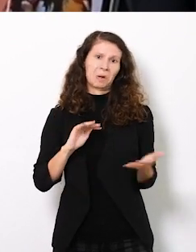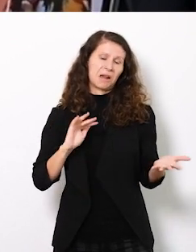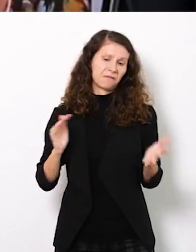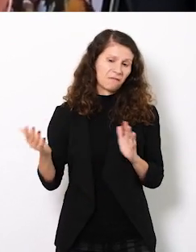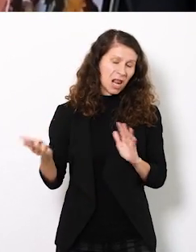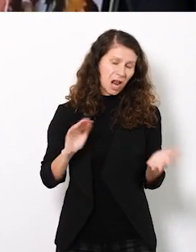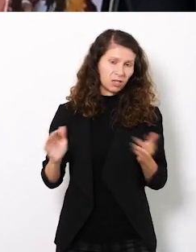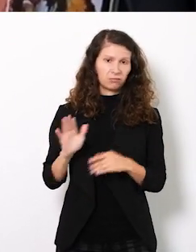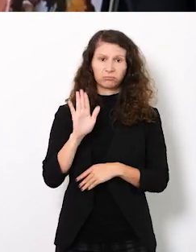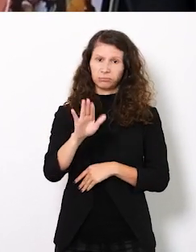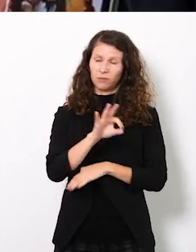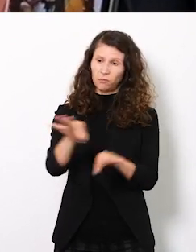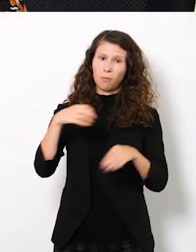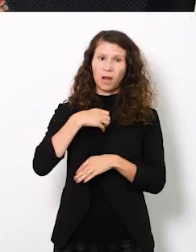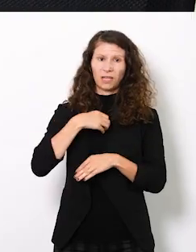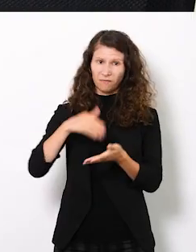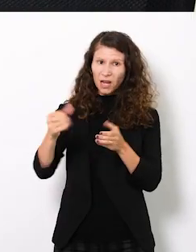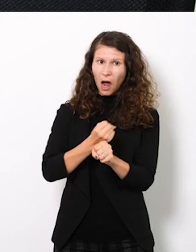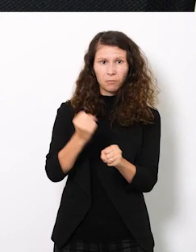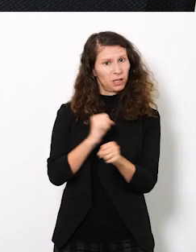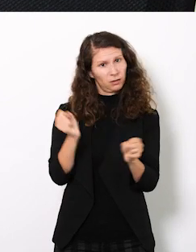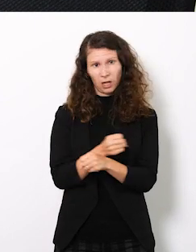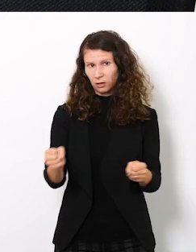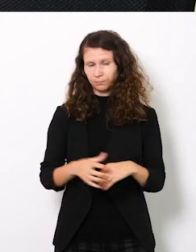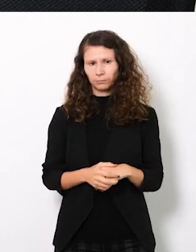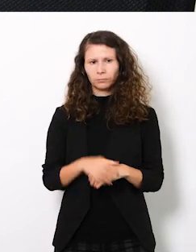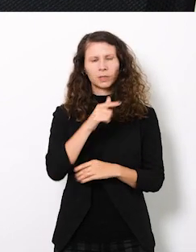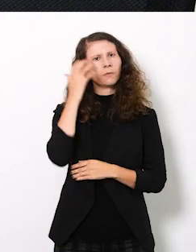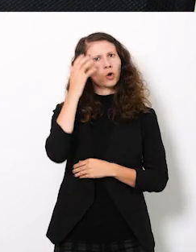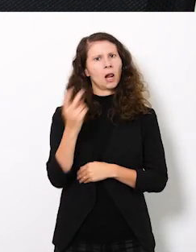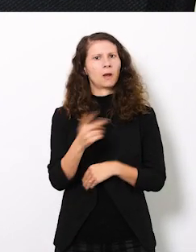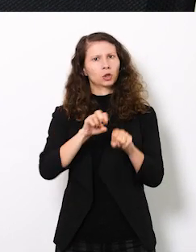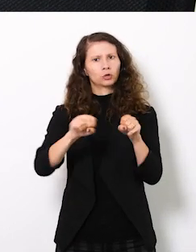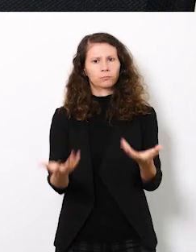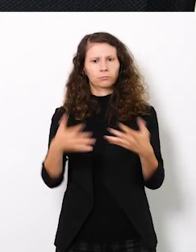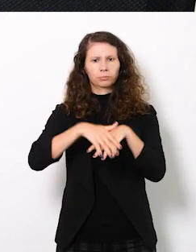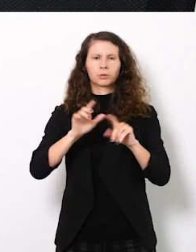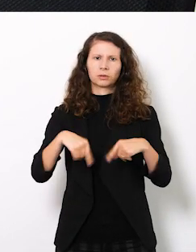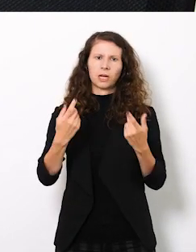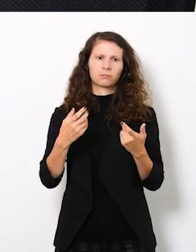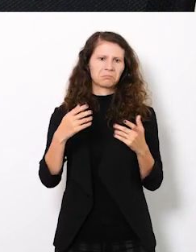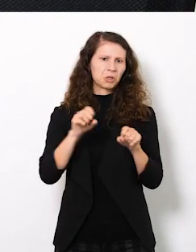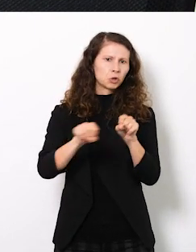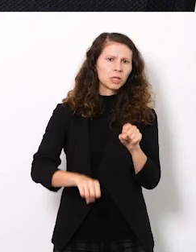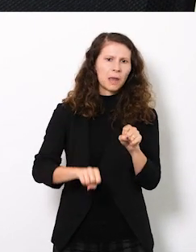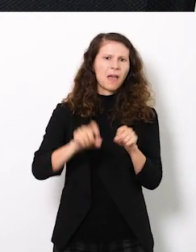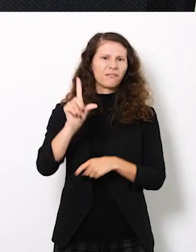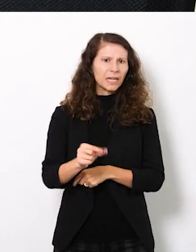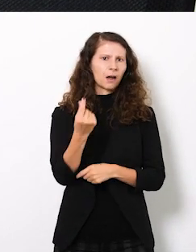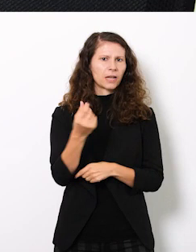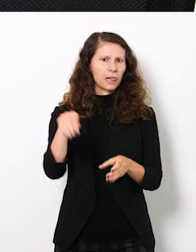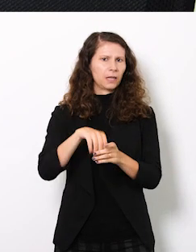der Patientinnen und Patienten nicht fortsetzen. Wenn wir die beiden Systeme zusammenlegen, ist ja nicht weniger Geld im System. Also deswegen müsste man natürlich die